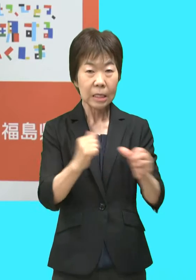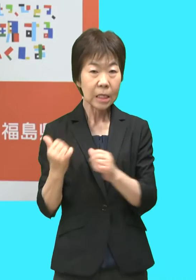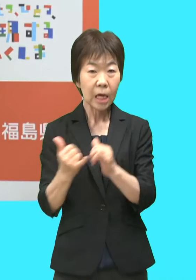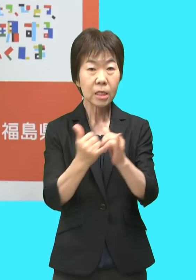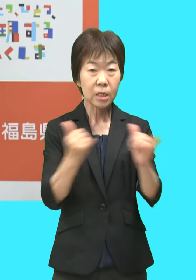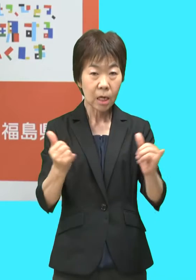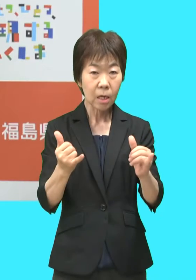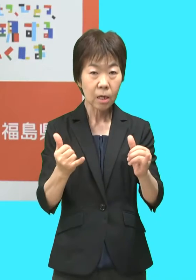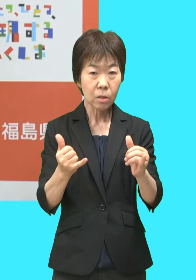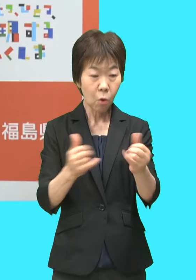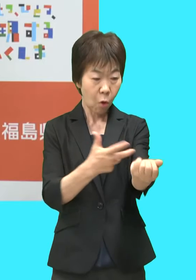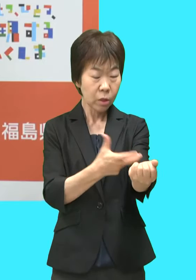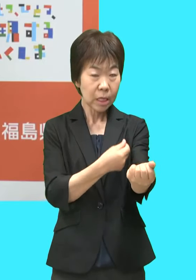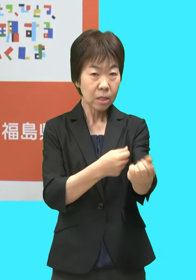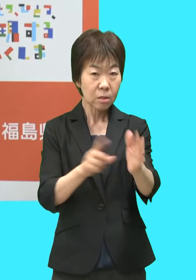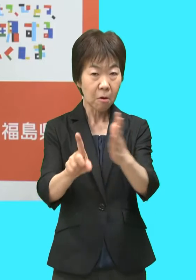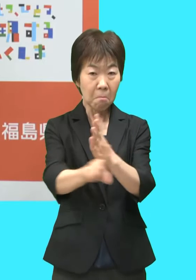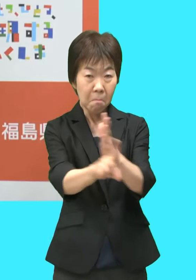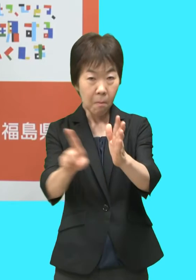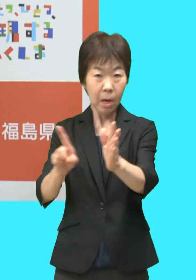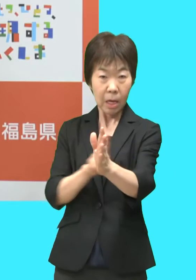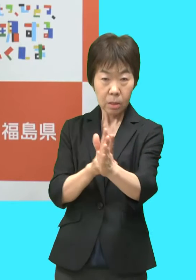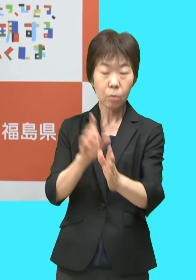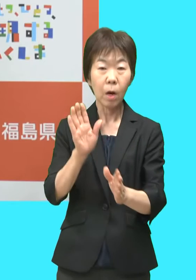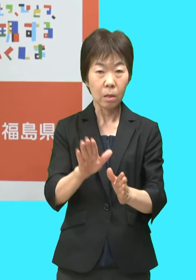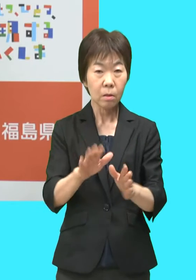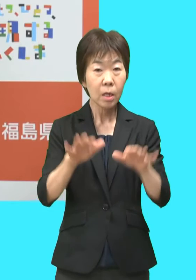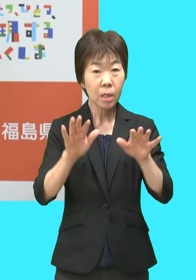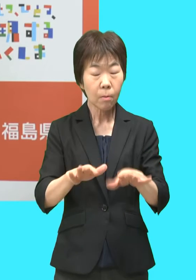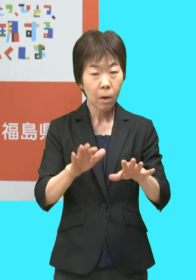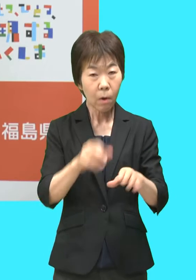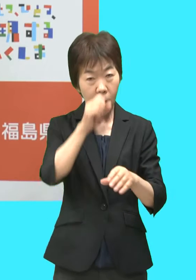ているという事例がありました。すでにもう改善はされているよう